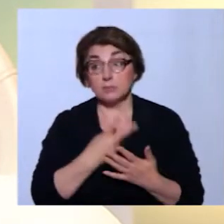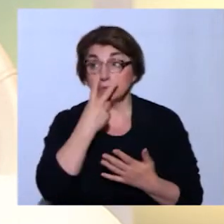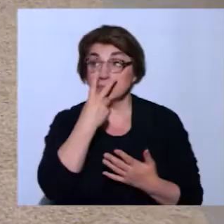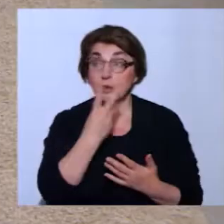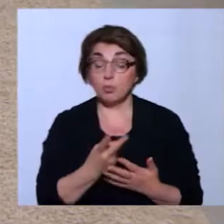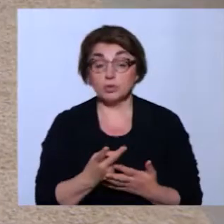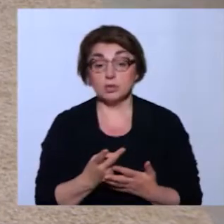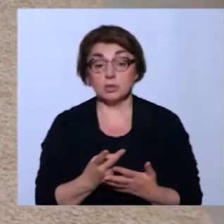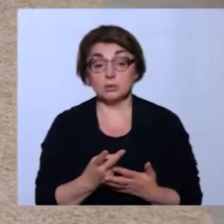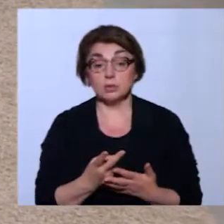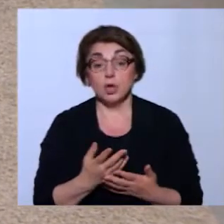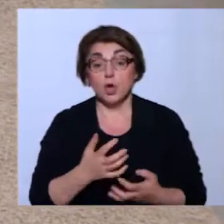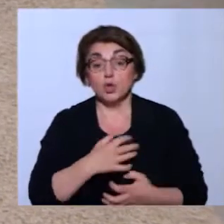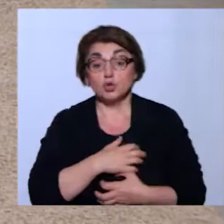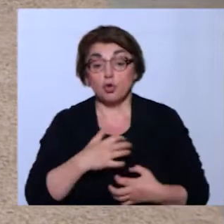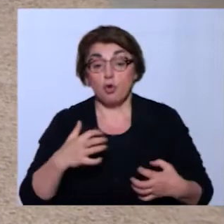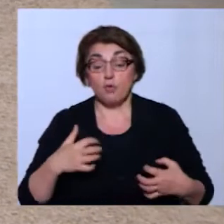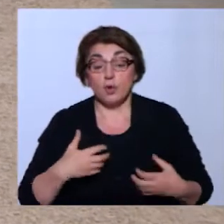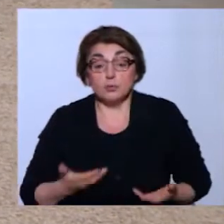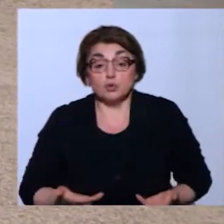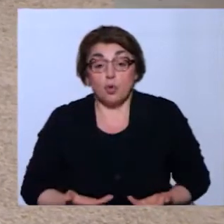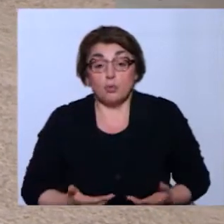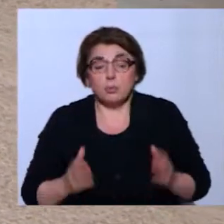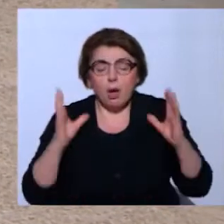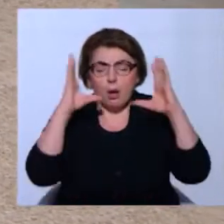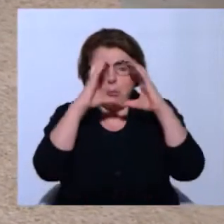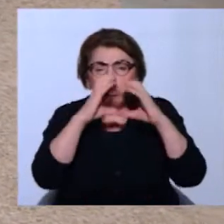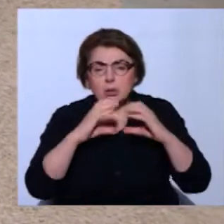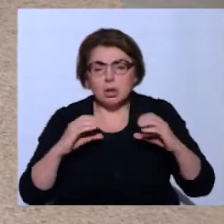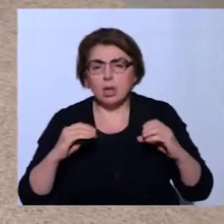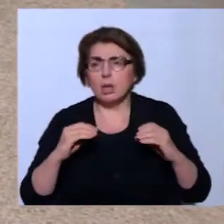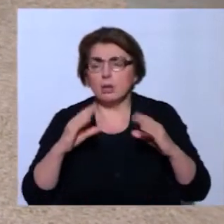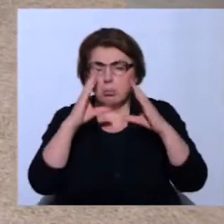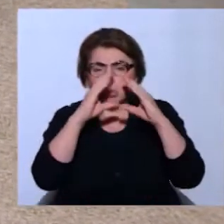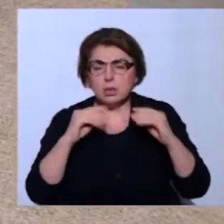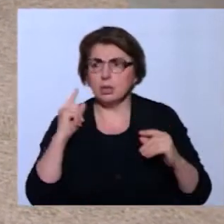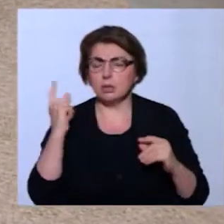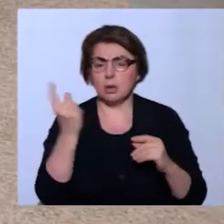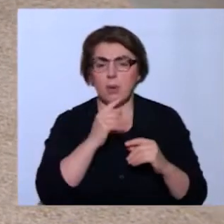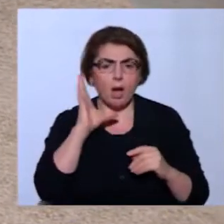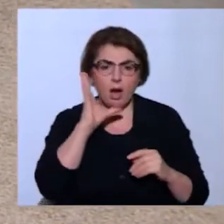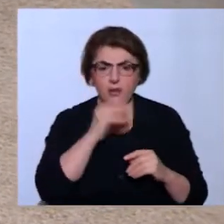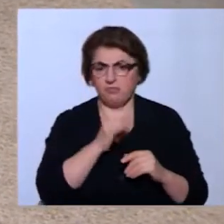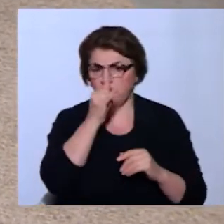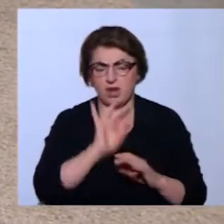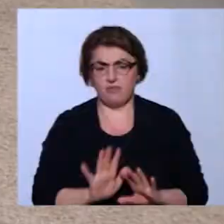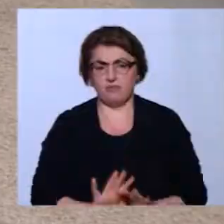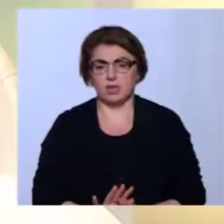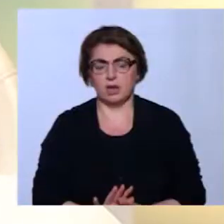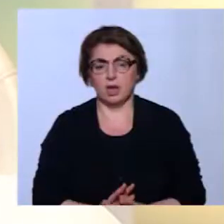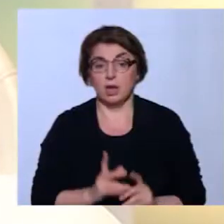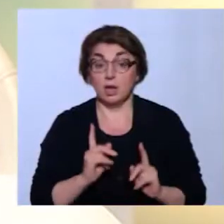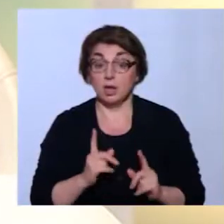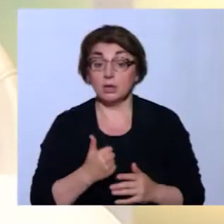თქვენ ცხოველების ცხოვრება ბნელ გარემოში, ხო? ყველა ვერ გაუძლებდა ასეთ გარემოში ცხოვრებას.